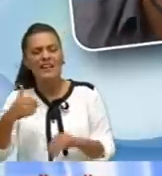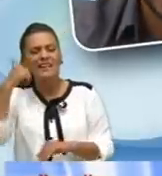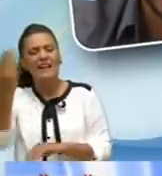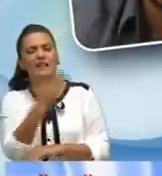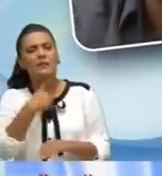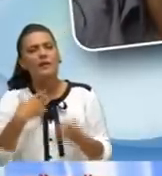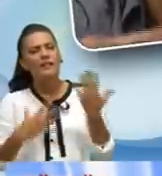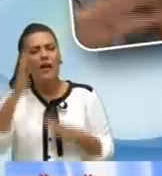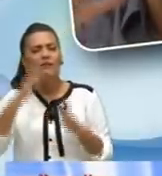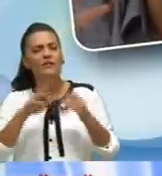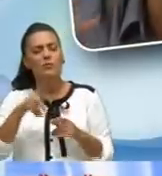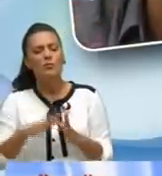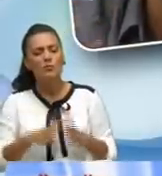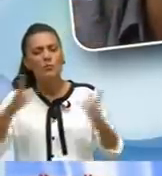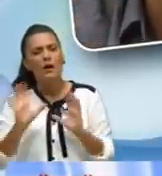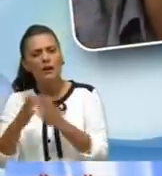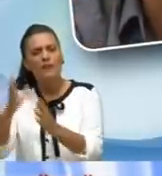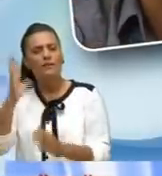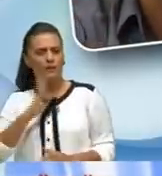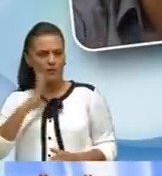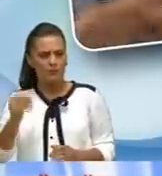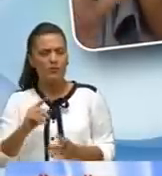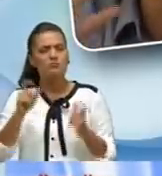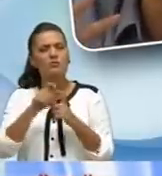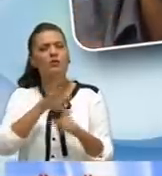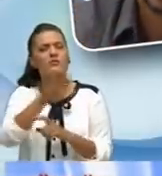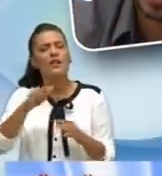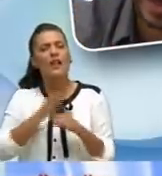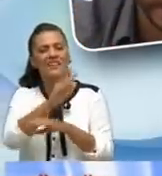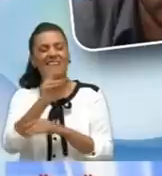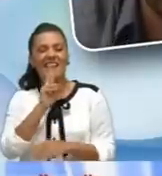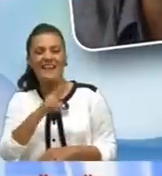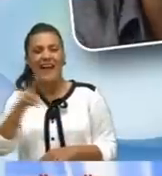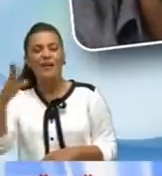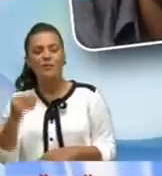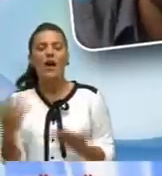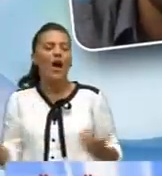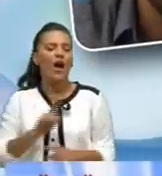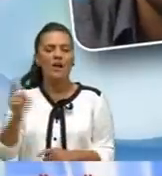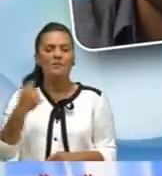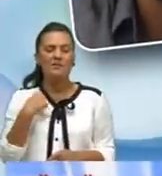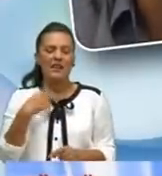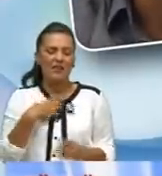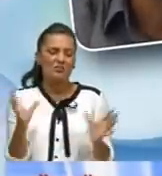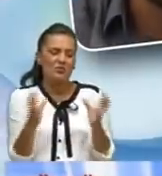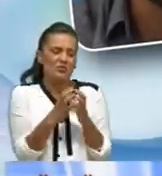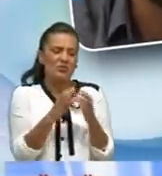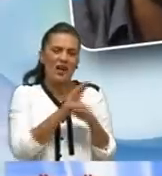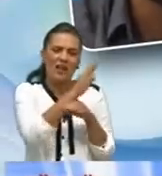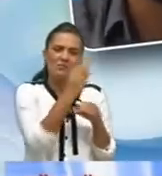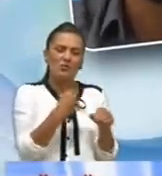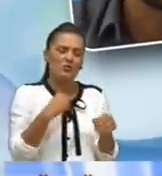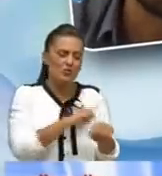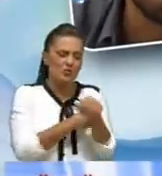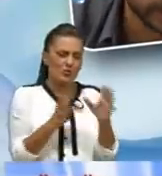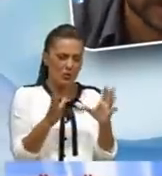davranıştır. Yani büyük bir alanda var olmak, sosyal hayatı renkli renkli geçirmek yerine hayır. Kapanmak. Ben kendime küçük bir alan yaratayım, güç